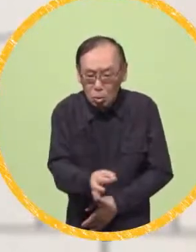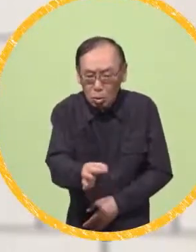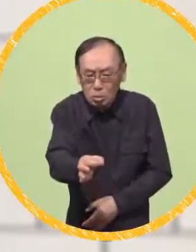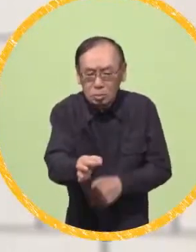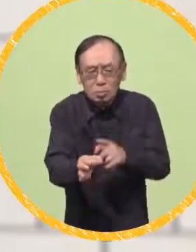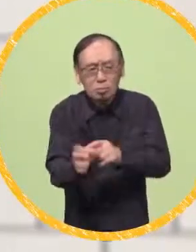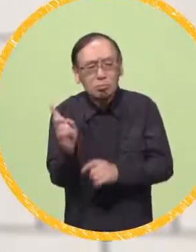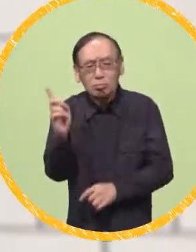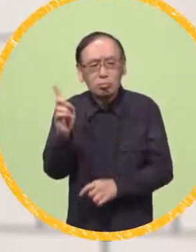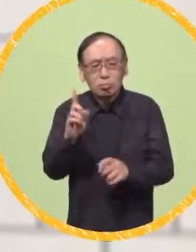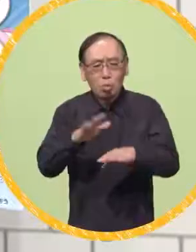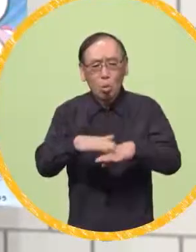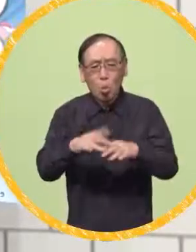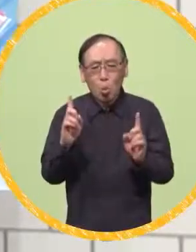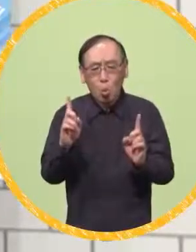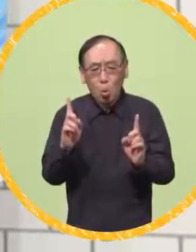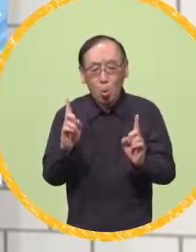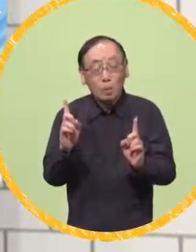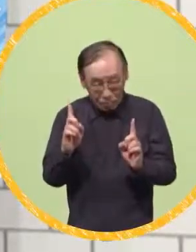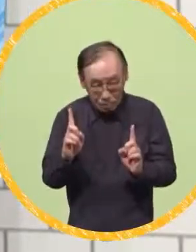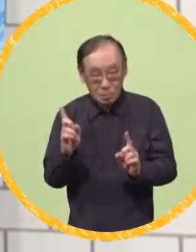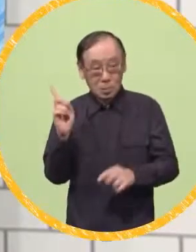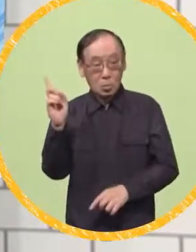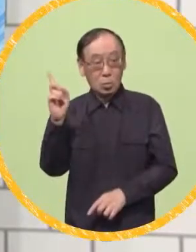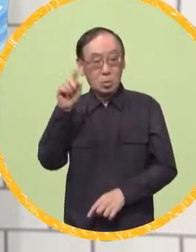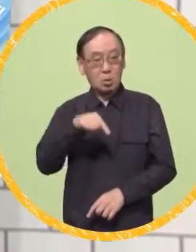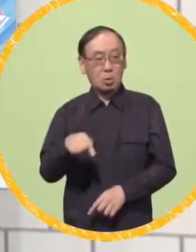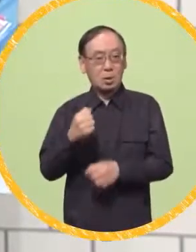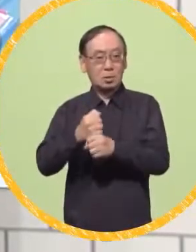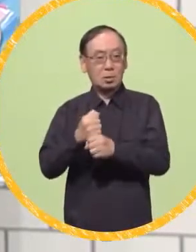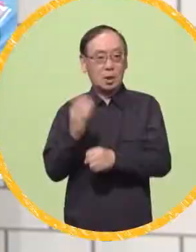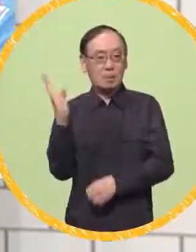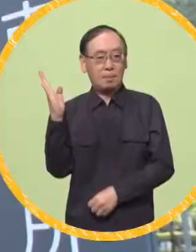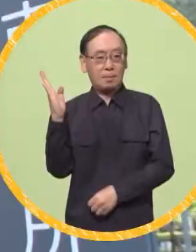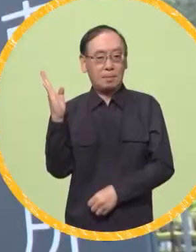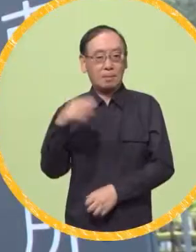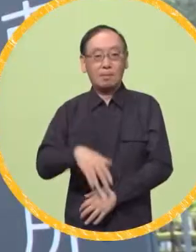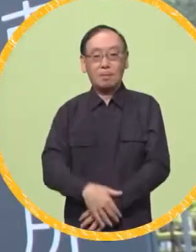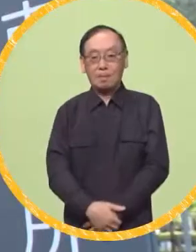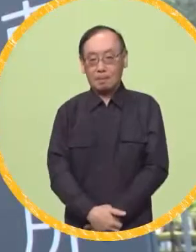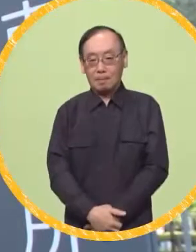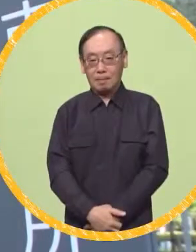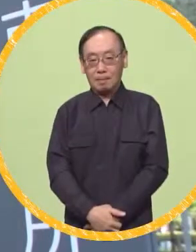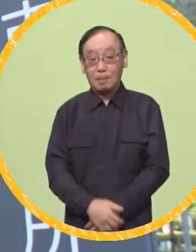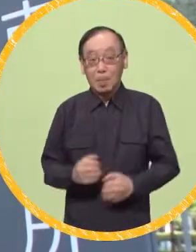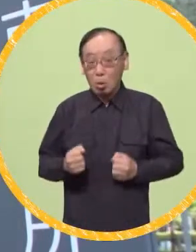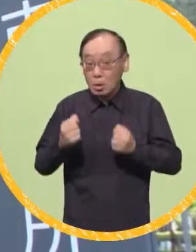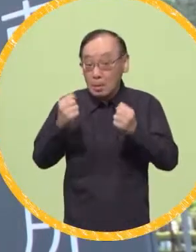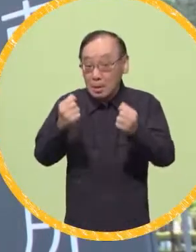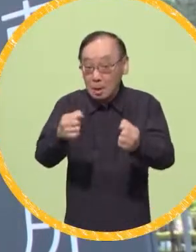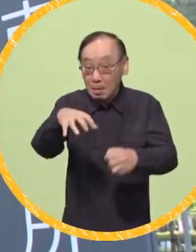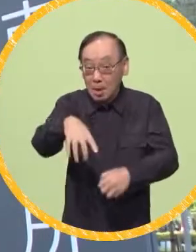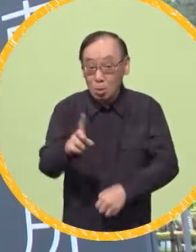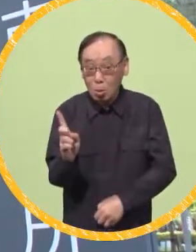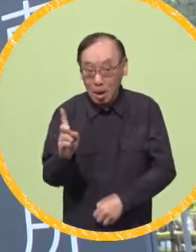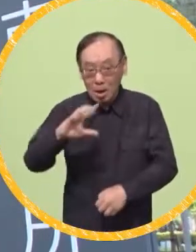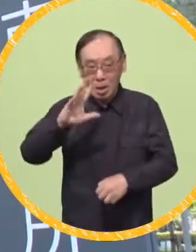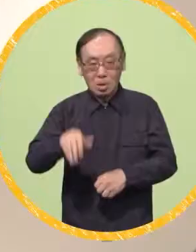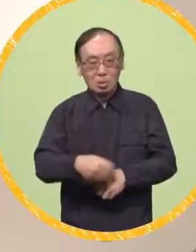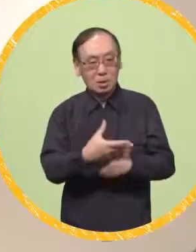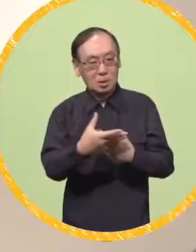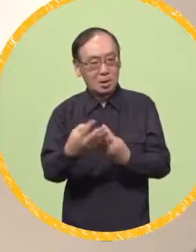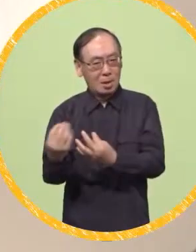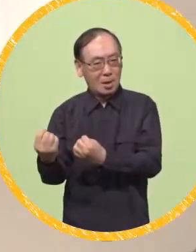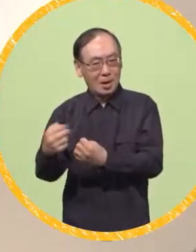行動行ったのでいう実はこんな方が作ったんですお邪魔した先は藤沢市役所